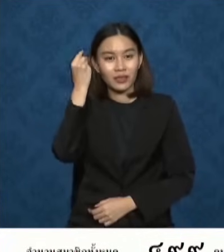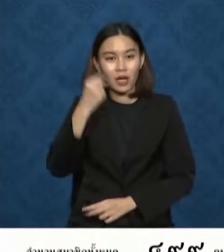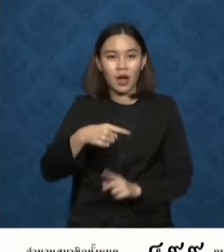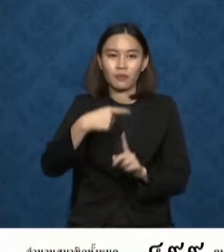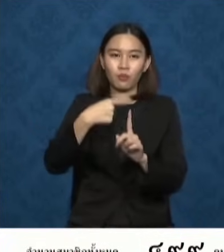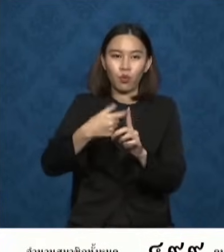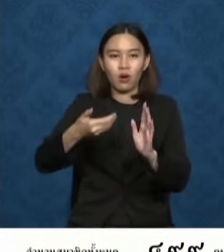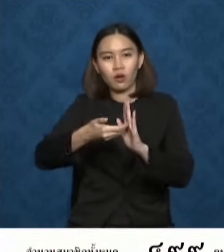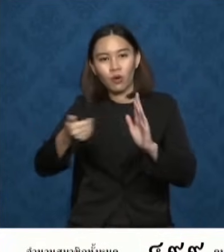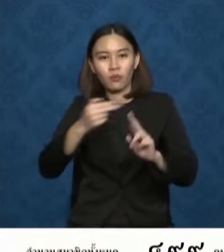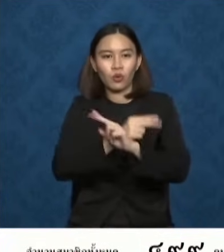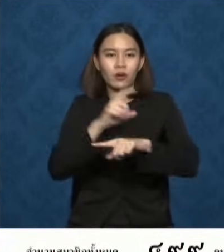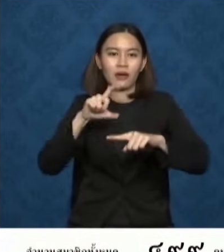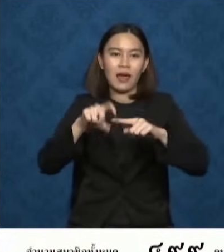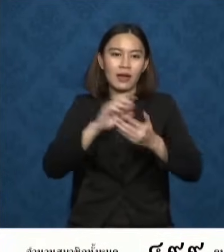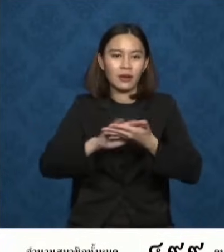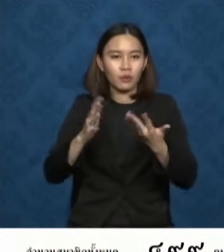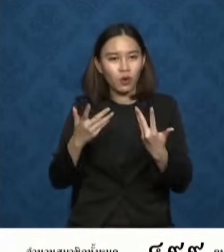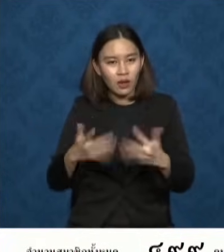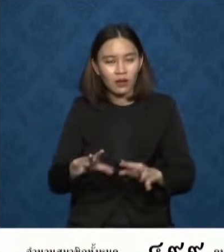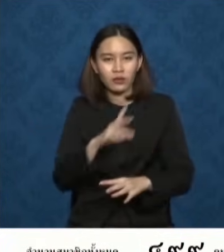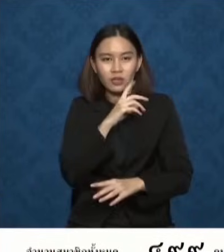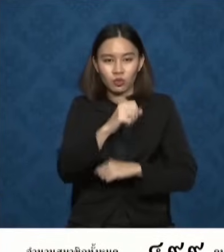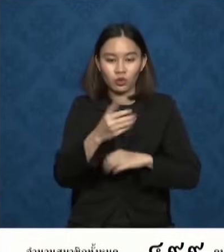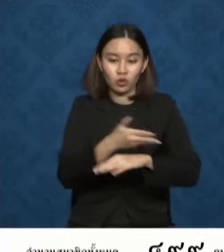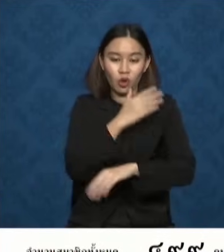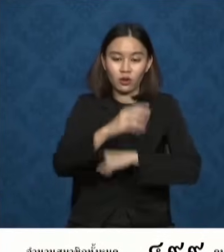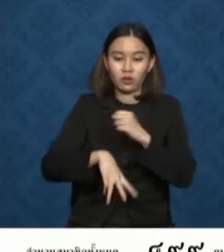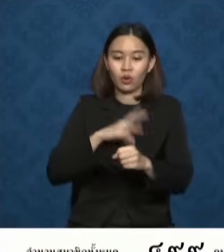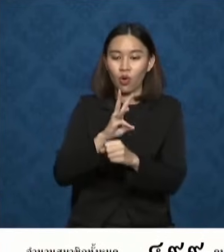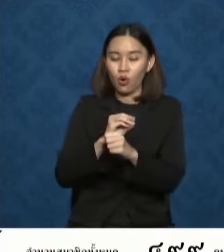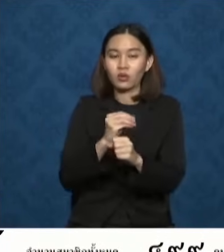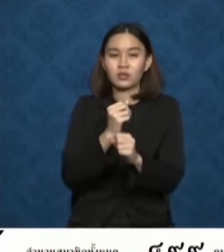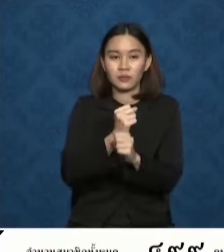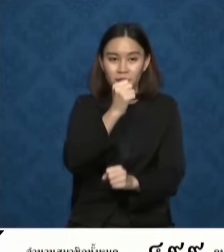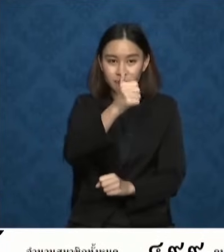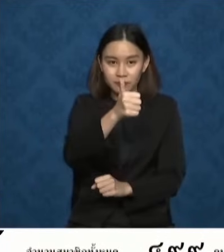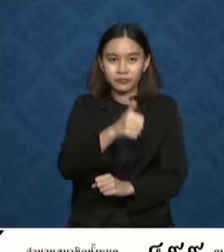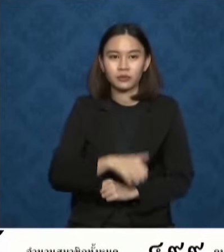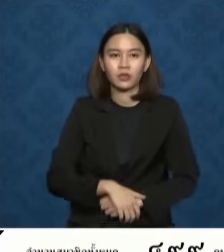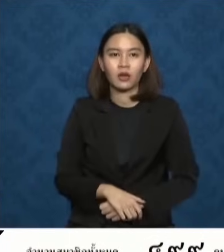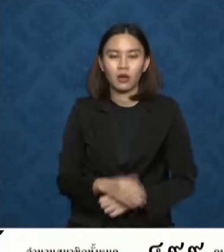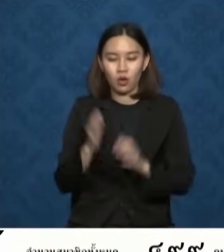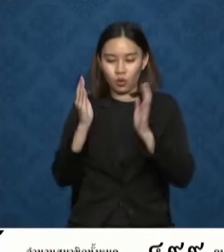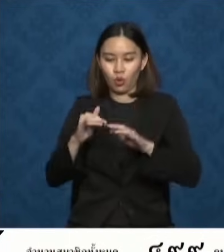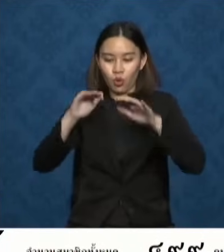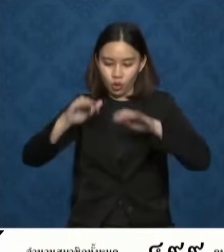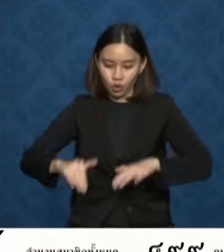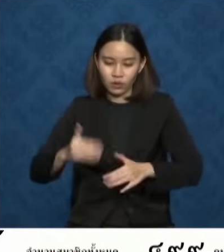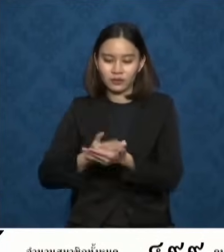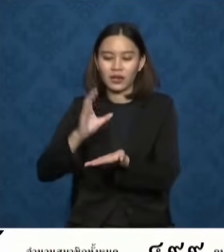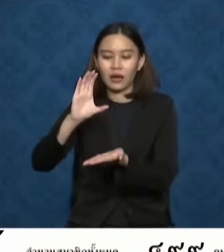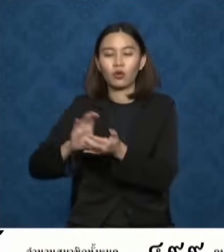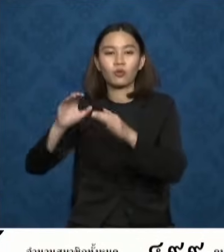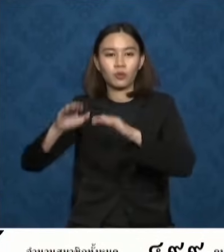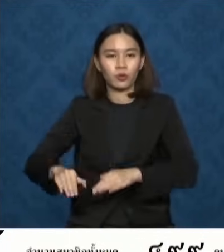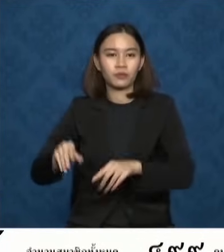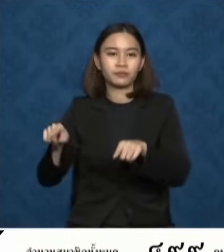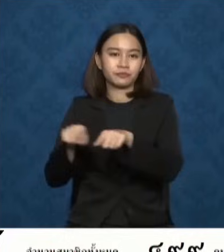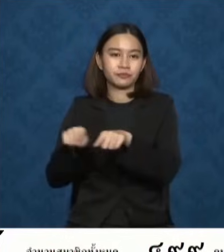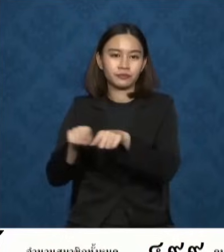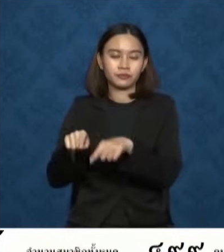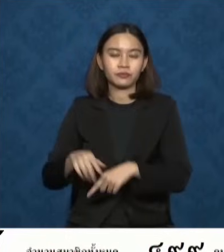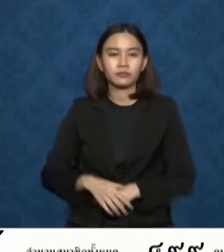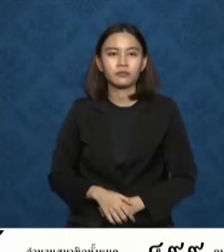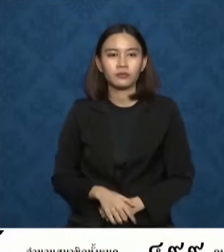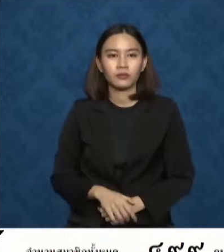บตัวเลขคูณหารแล้วนี่ให้เออร์ลี่ได้แล้วทำให้คนลดลงงบประมาณลดลงด้วยแ